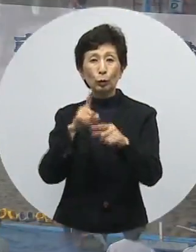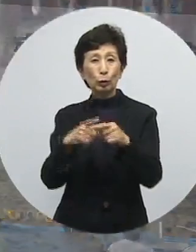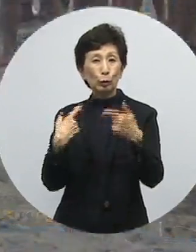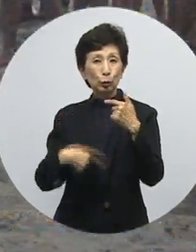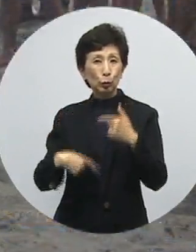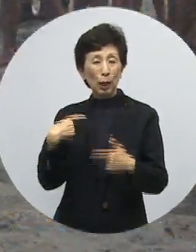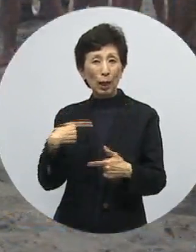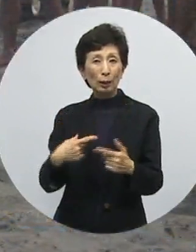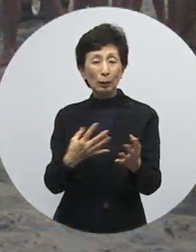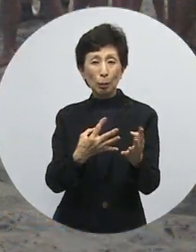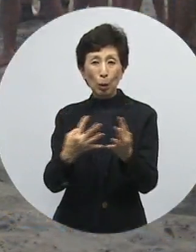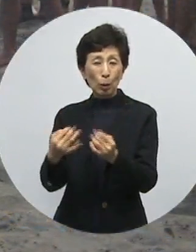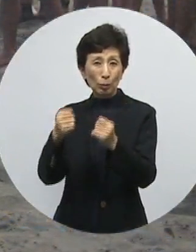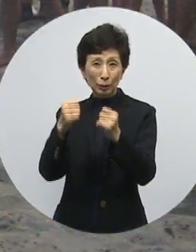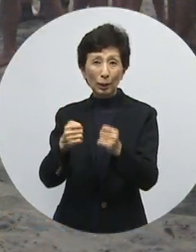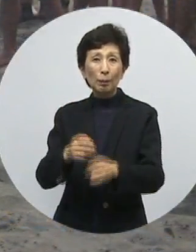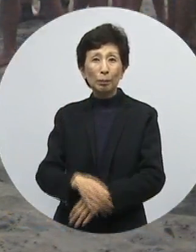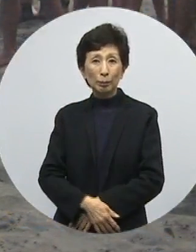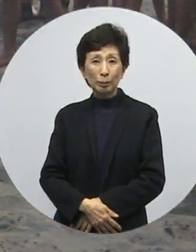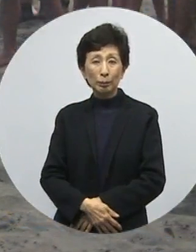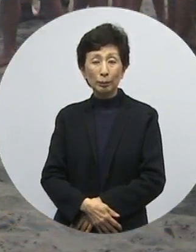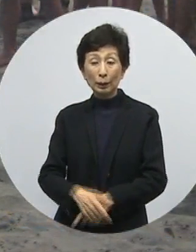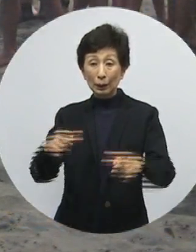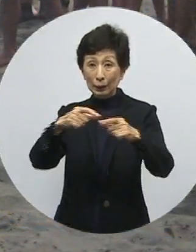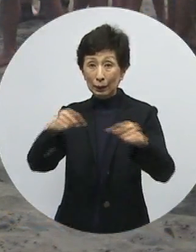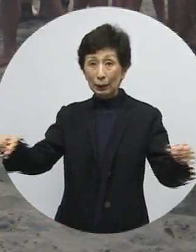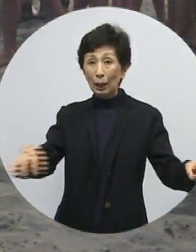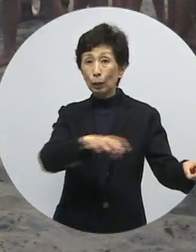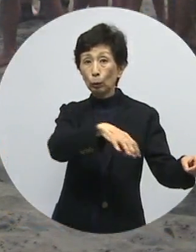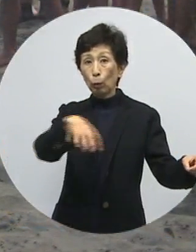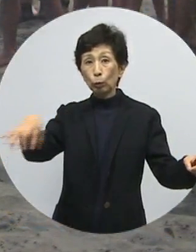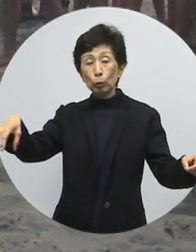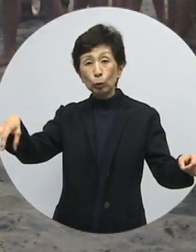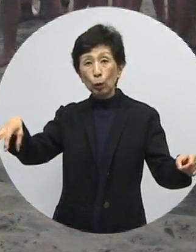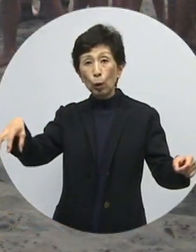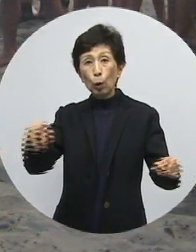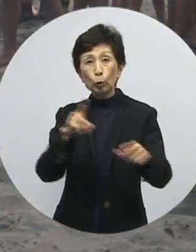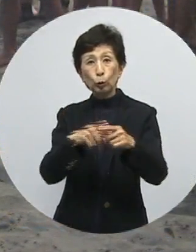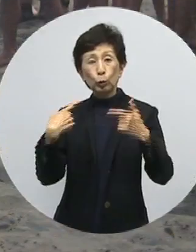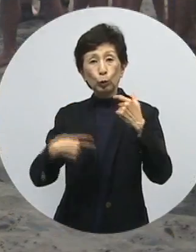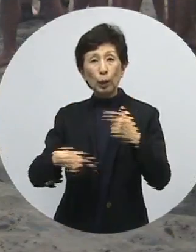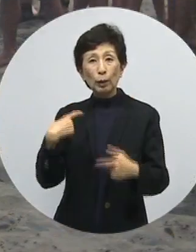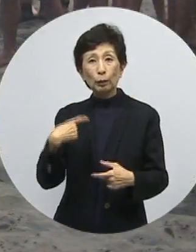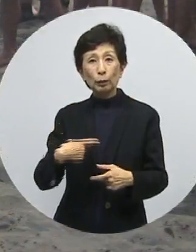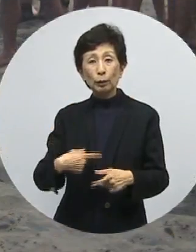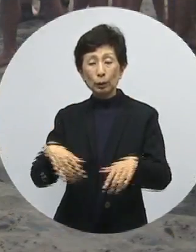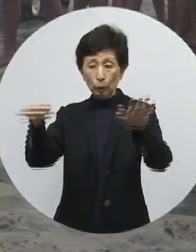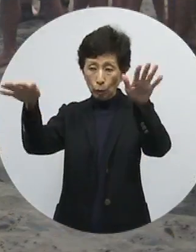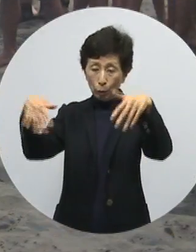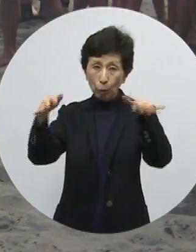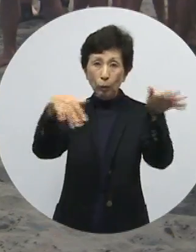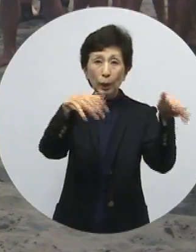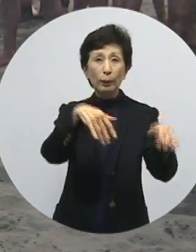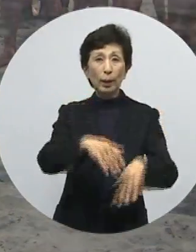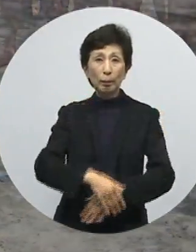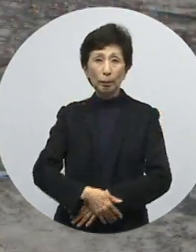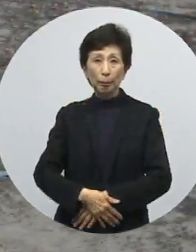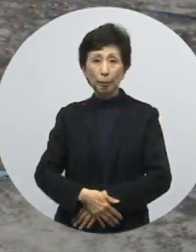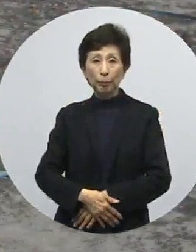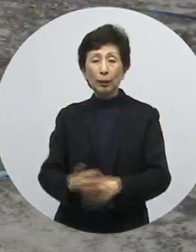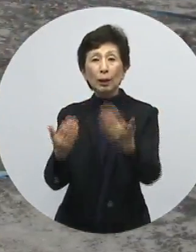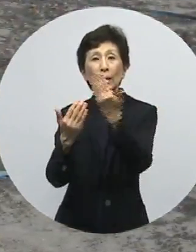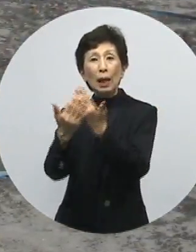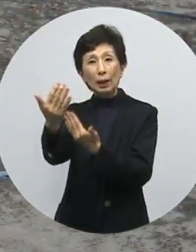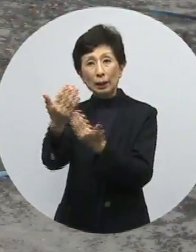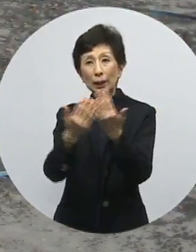も非常に多いので、全国の要するに中学生に呼びかけた大